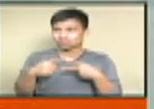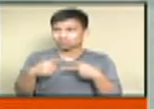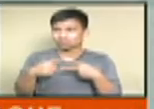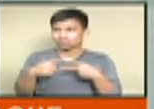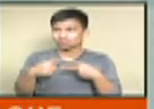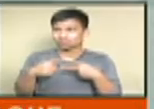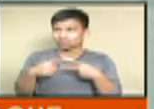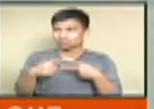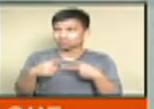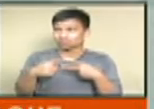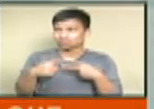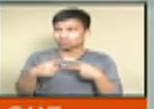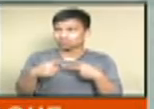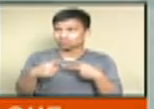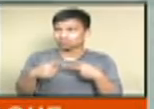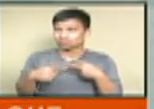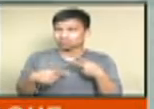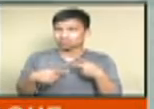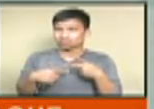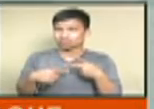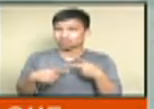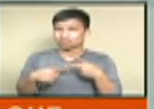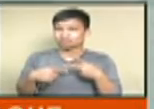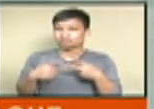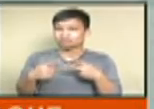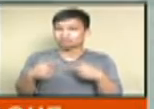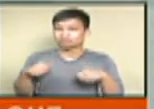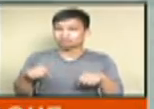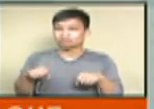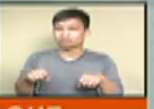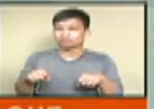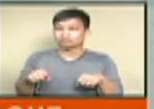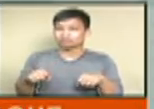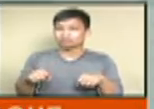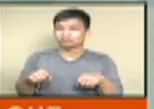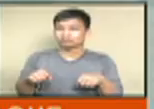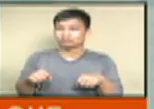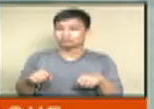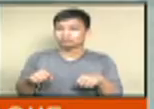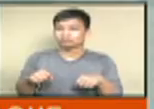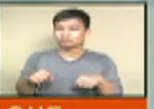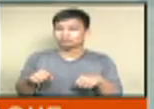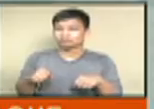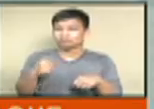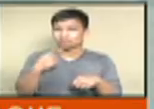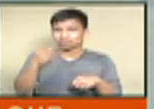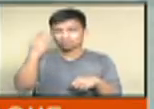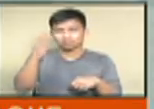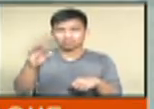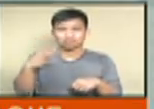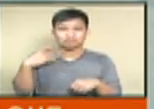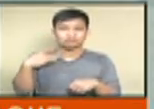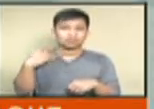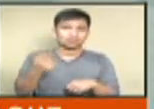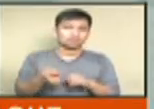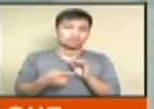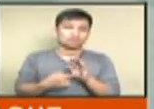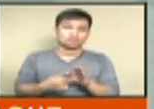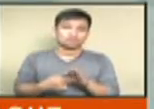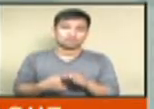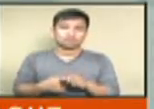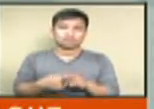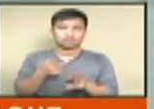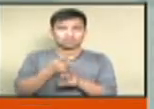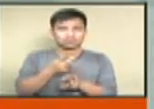Apo, sige po. Go ahead, dalawang, sir. Ano lang po, riders na yun. Hindi po natin ano kung nag-nantay or yung isa po kasi